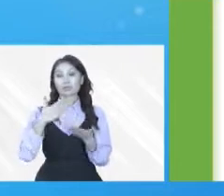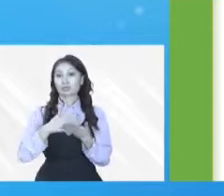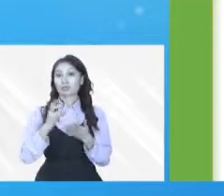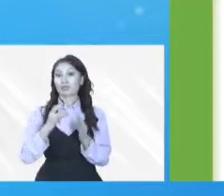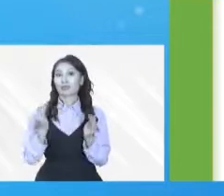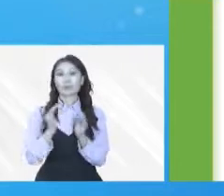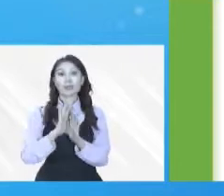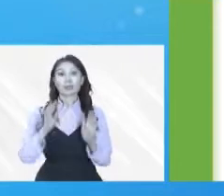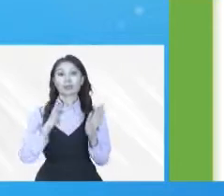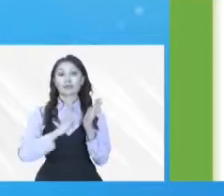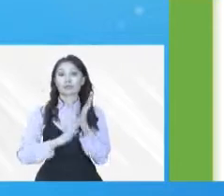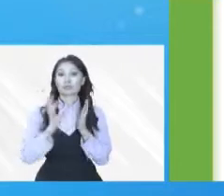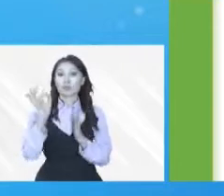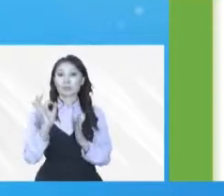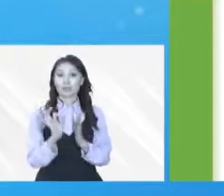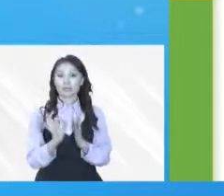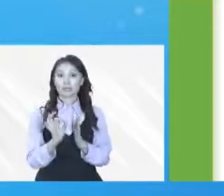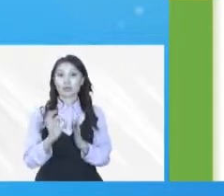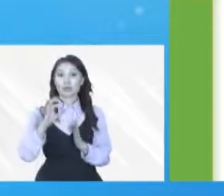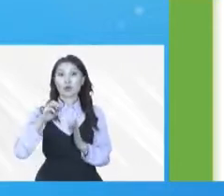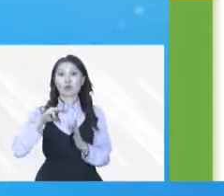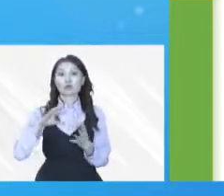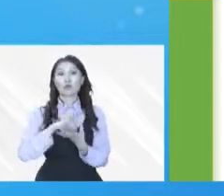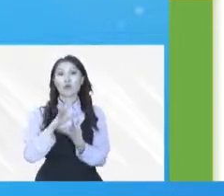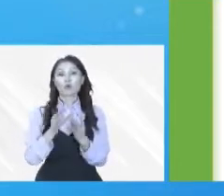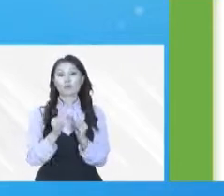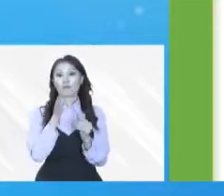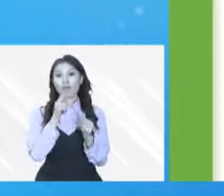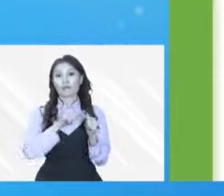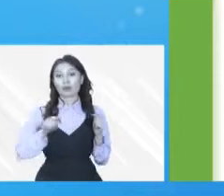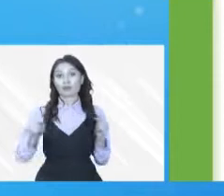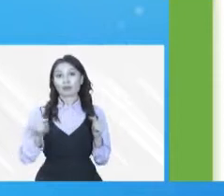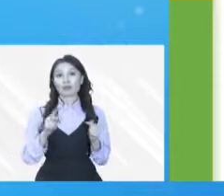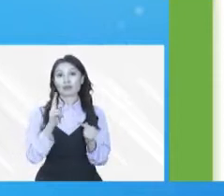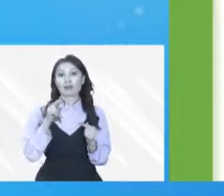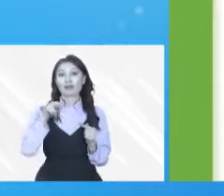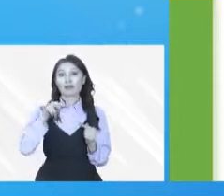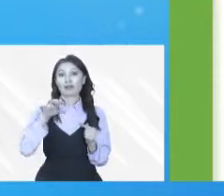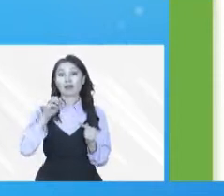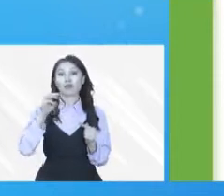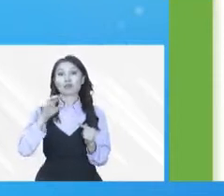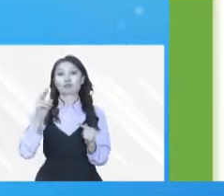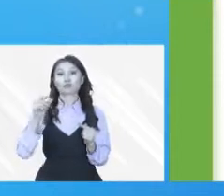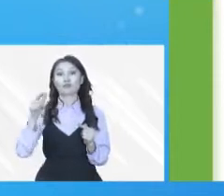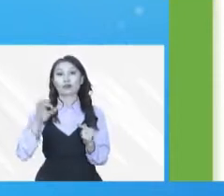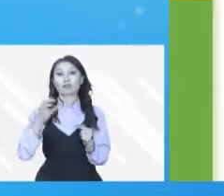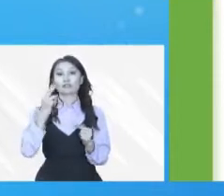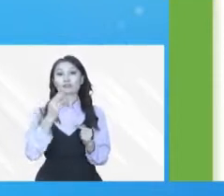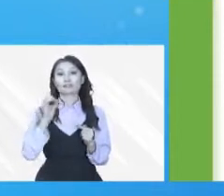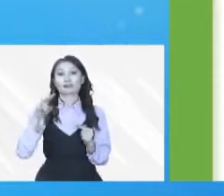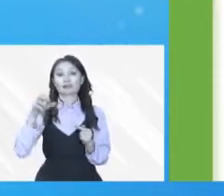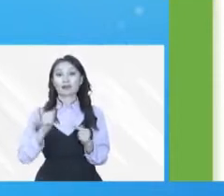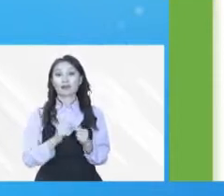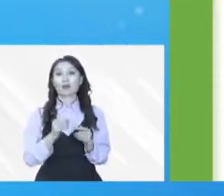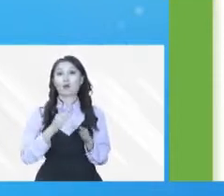не менее 90% от общего времени клеточного цикла. После